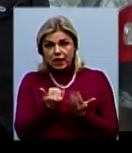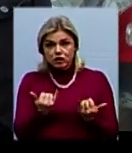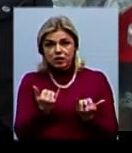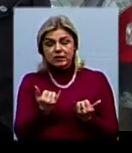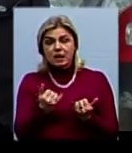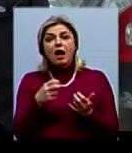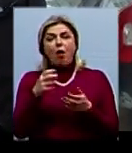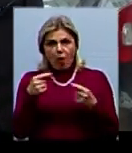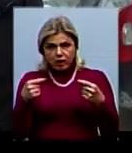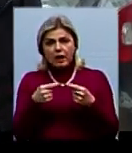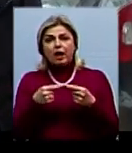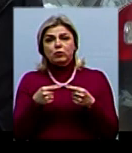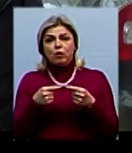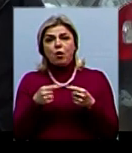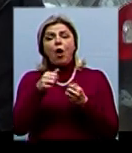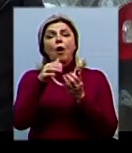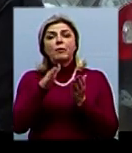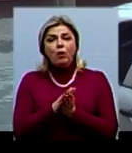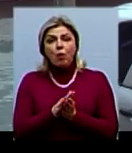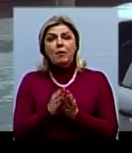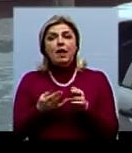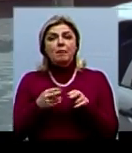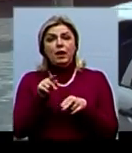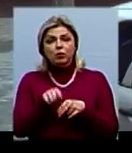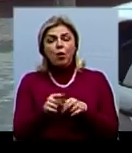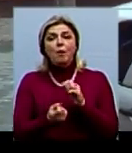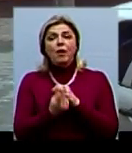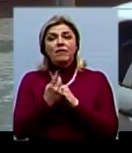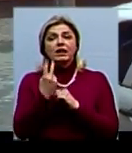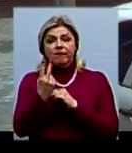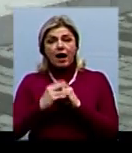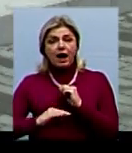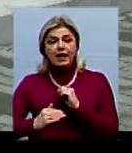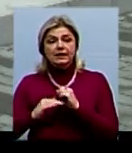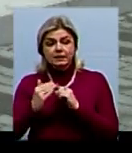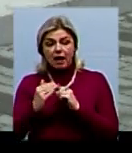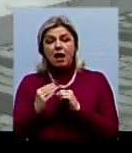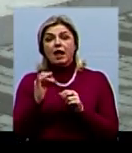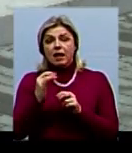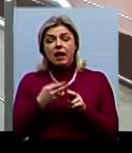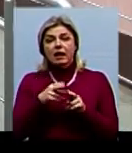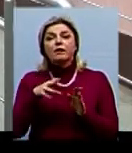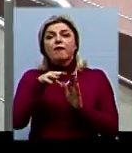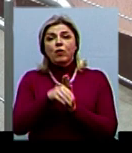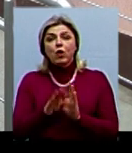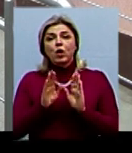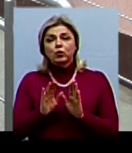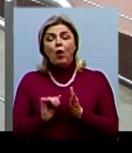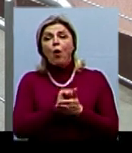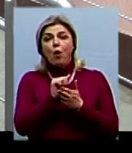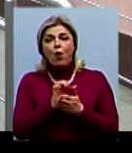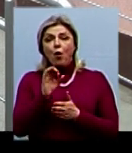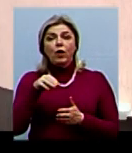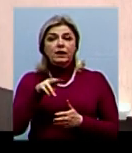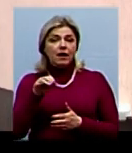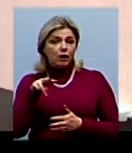Написали конкретные объемы, а именно появились два крыльца. Значит, в проекте мы предусматривали только отделку этих крыльев. Когда